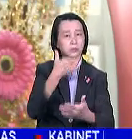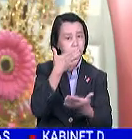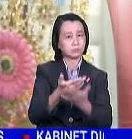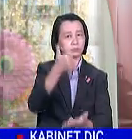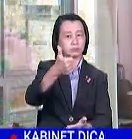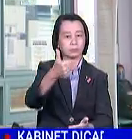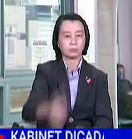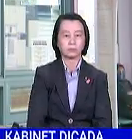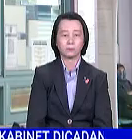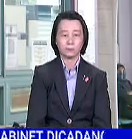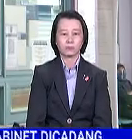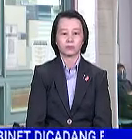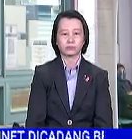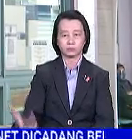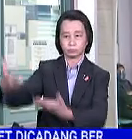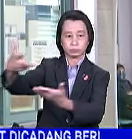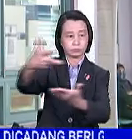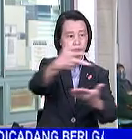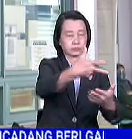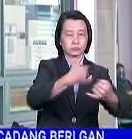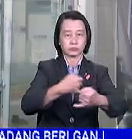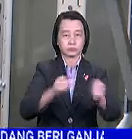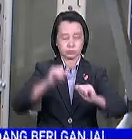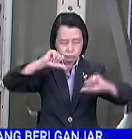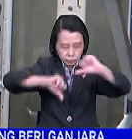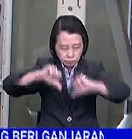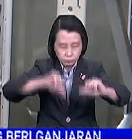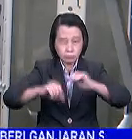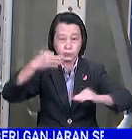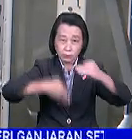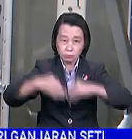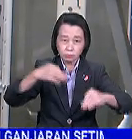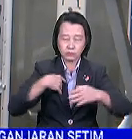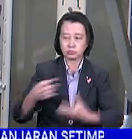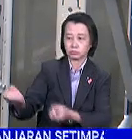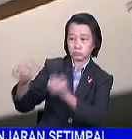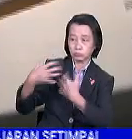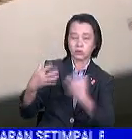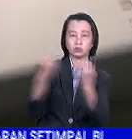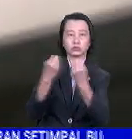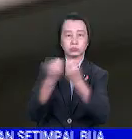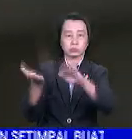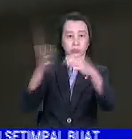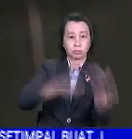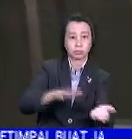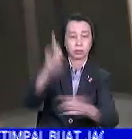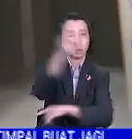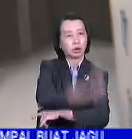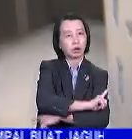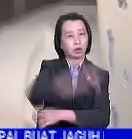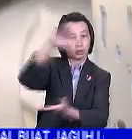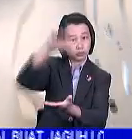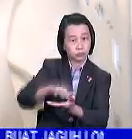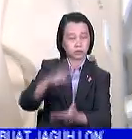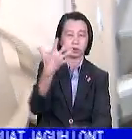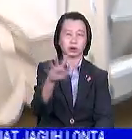bagus. Tinjauan di Jabatan Forensik pula, saya dimaklumkan bahawa jumlah kematian harian turun kepada